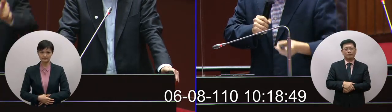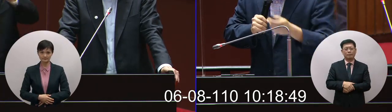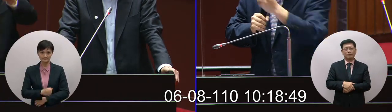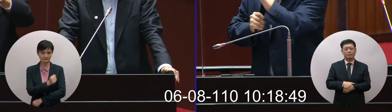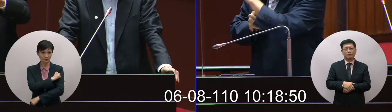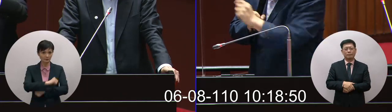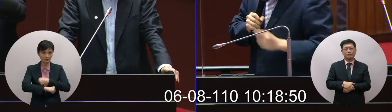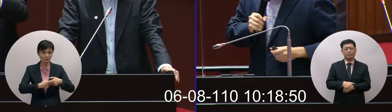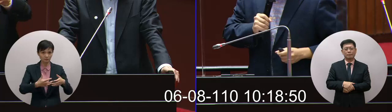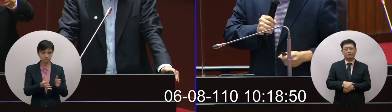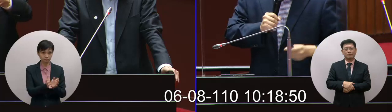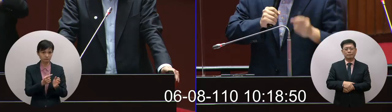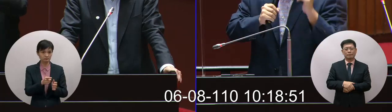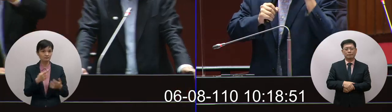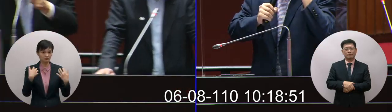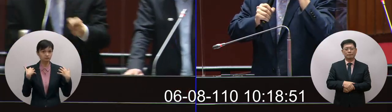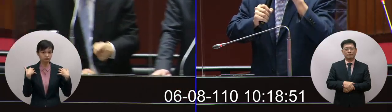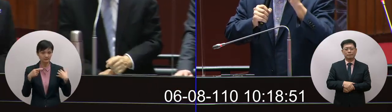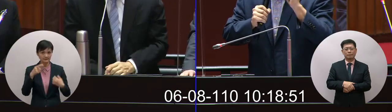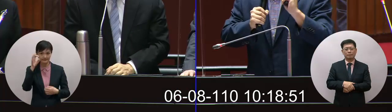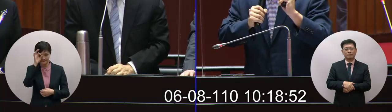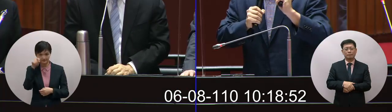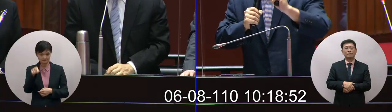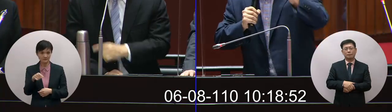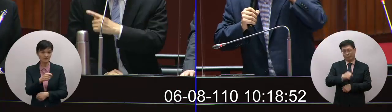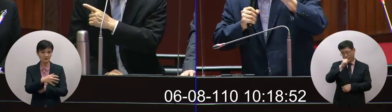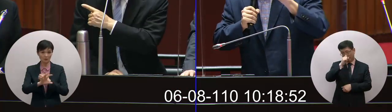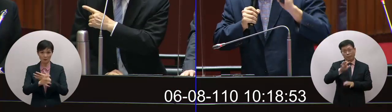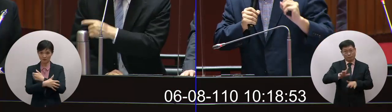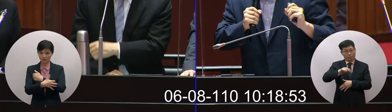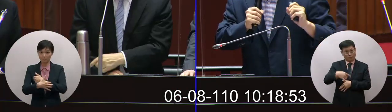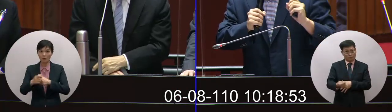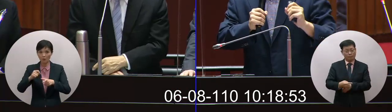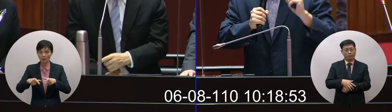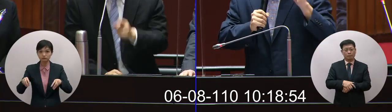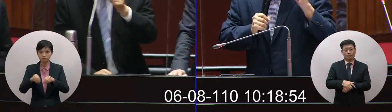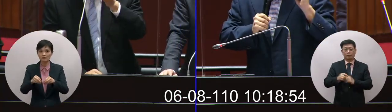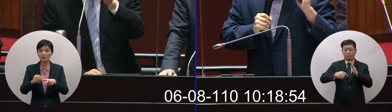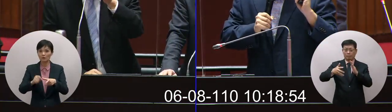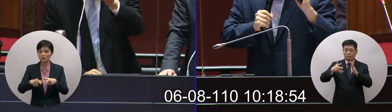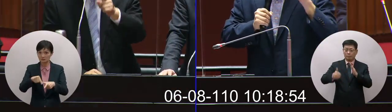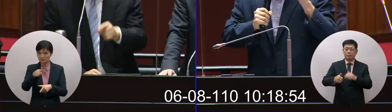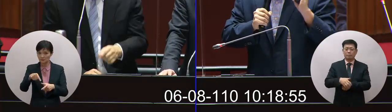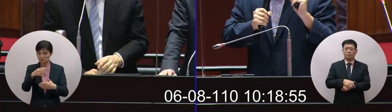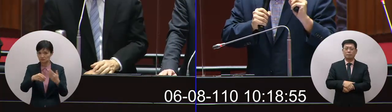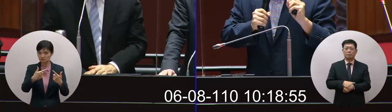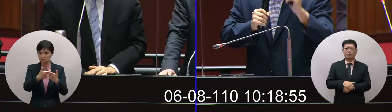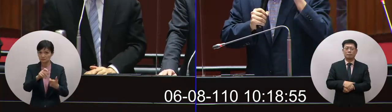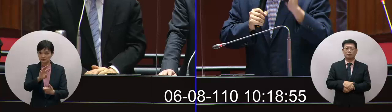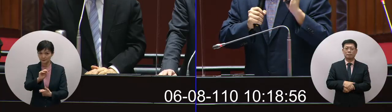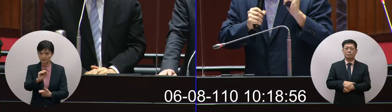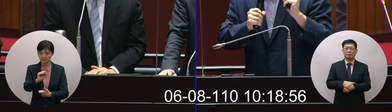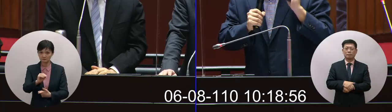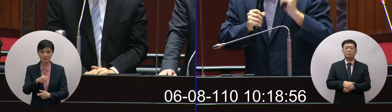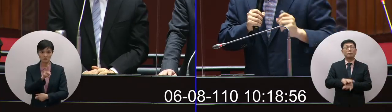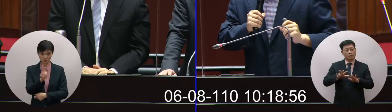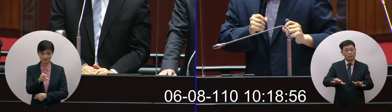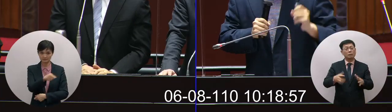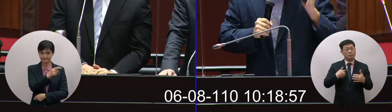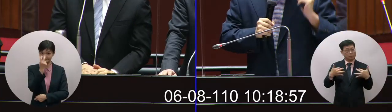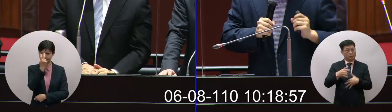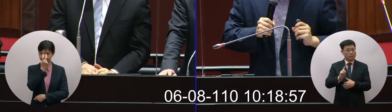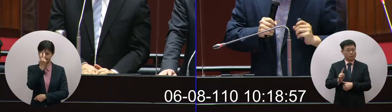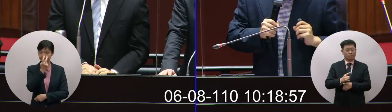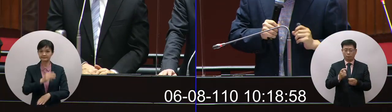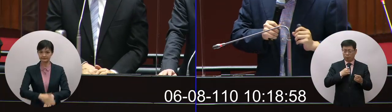虎就各地这种队伍叫你来哦， 好，啊，下一个。 一定一定去。 好，一定我现在问题是